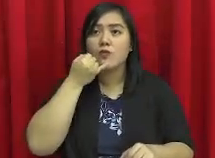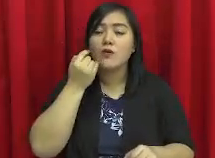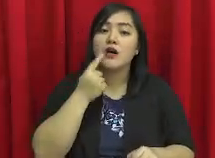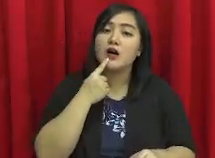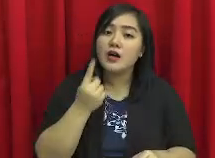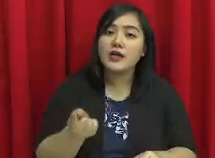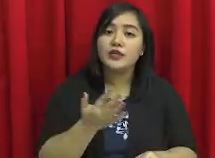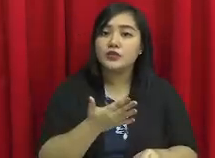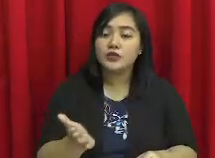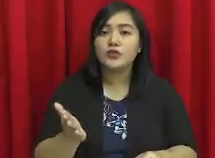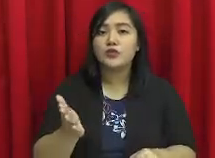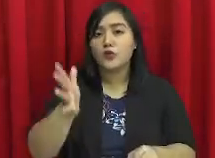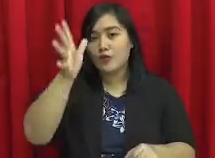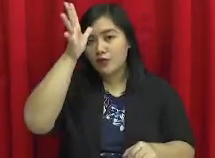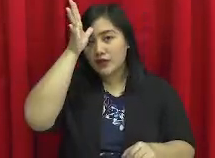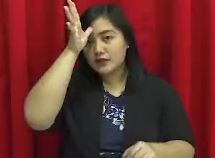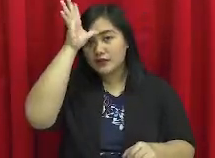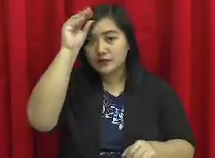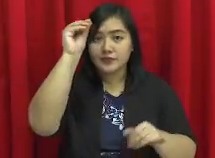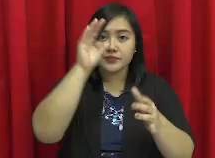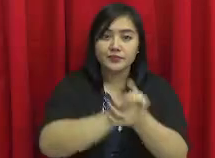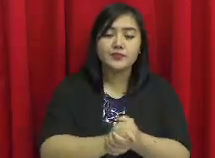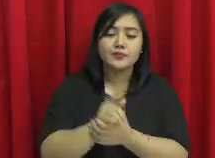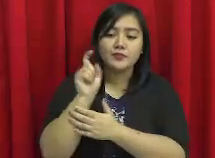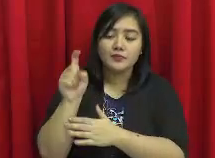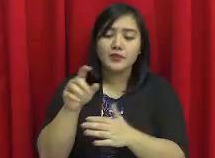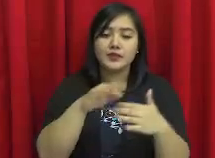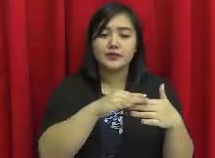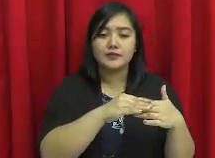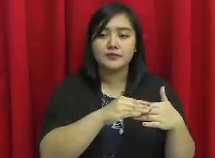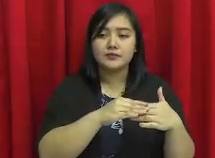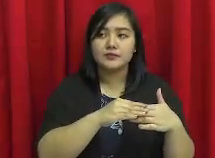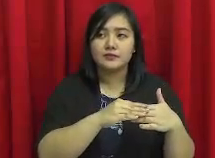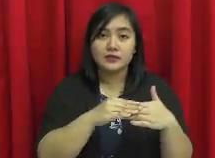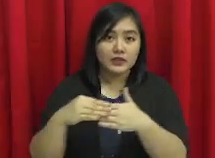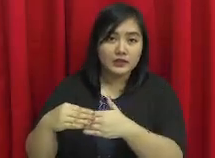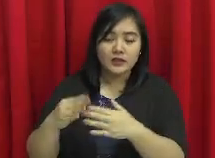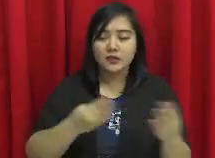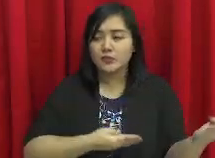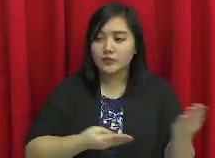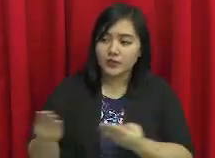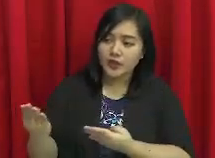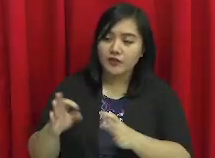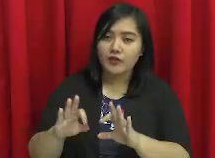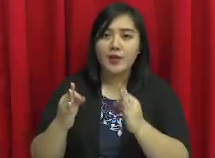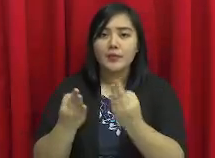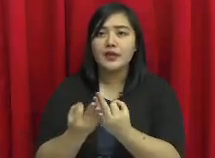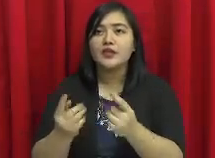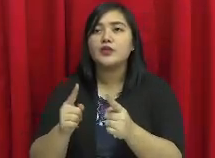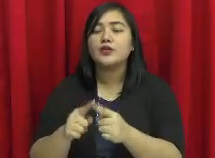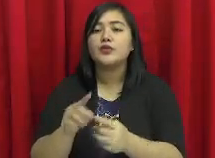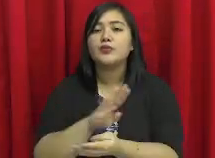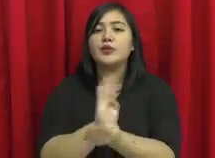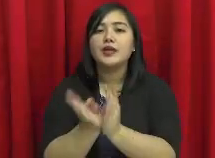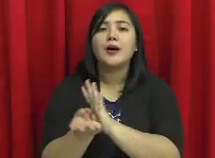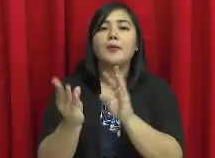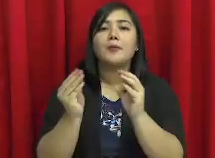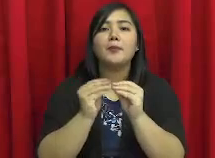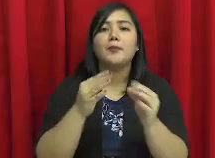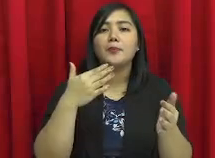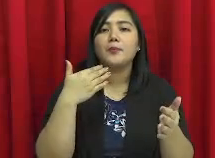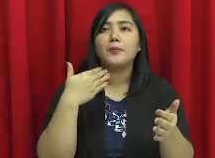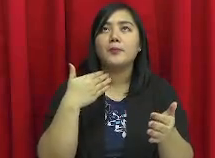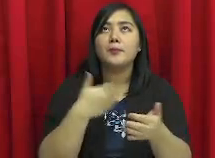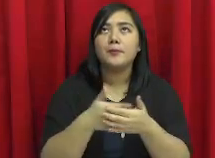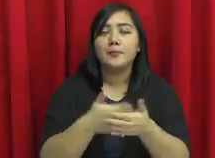at nagdadala sa ating pamilya na malalo pang ma-inlove sa Panginoon, na malalo pang